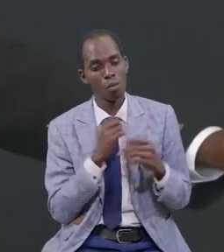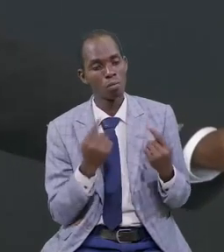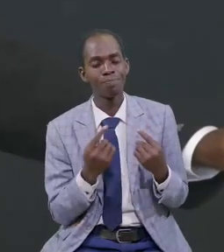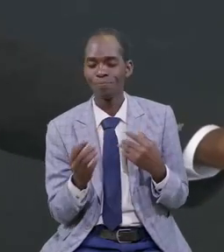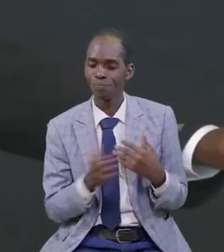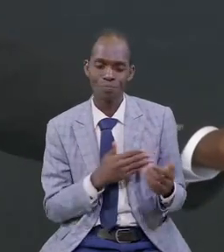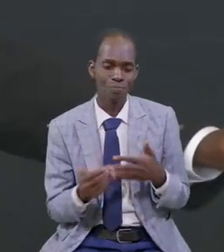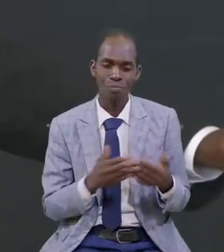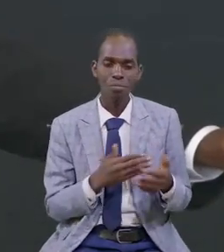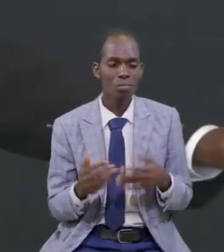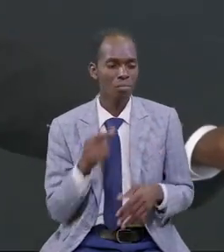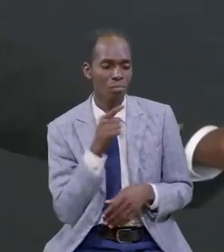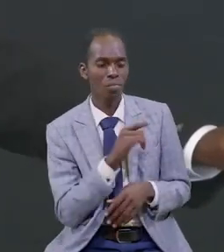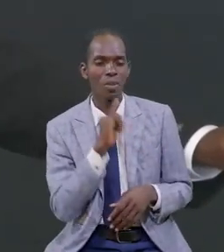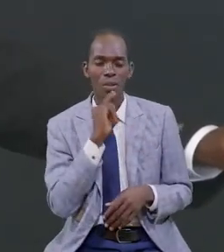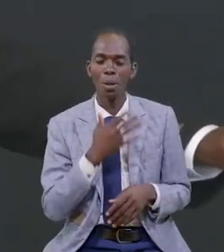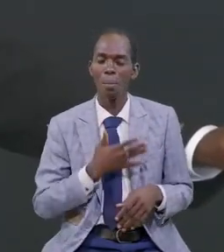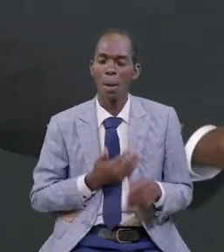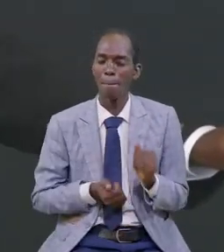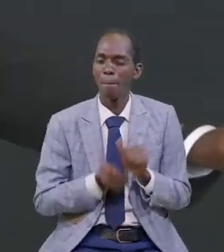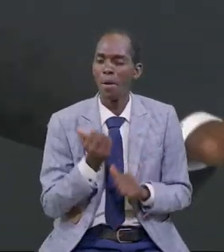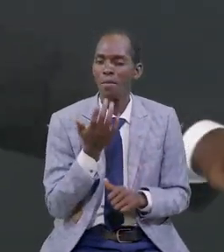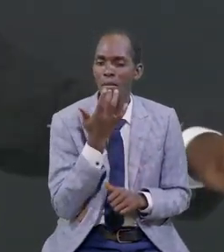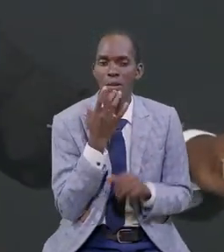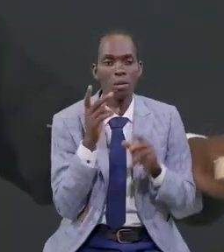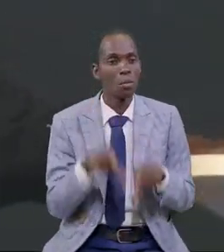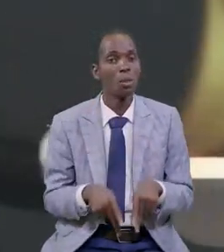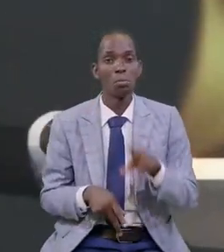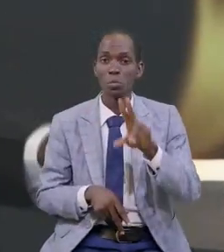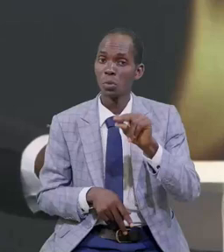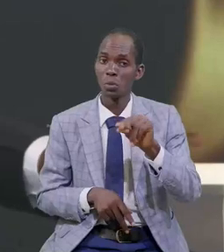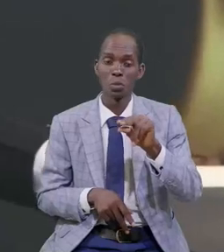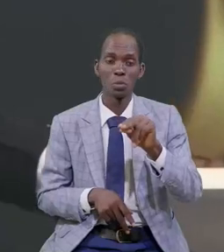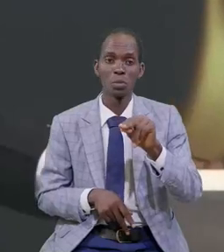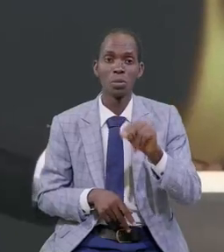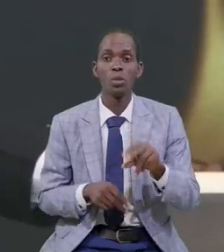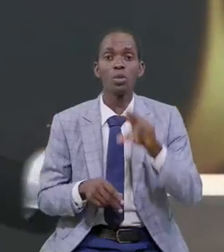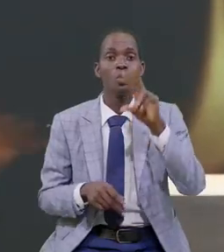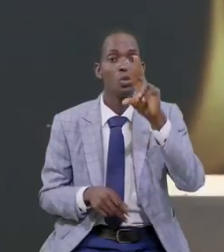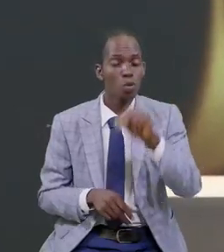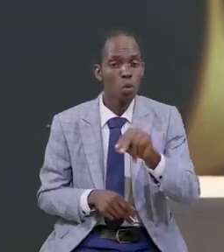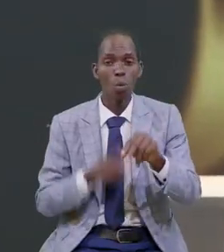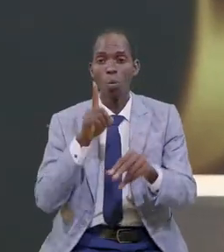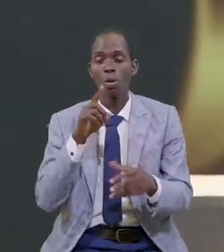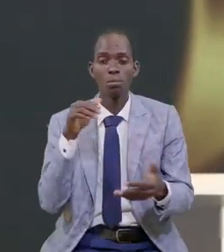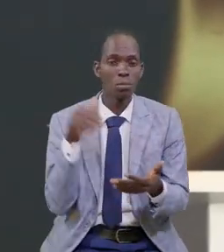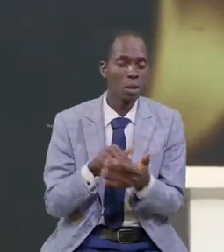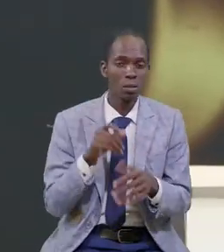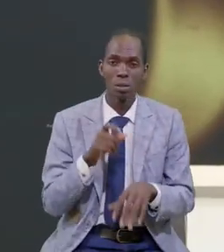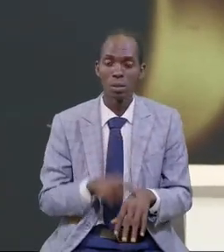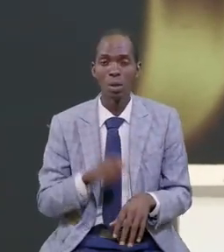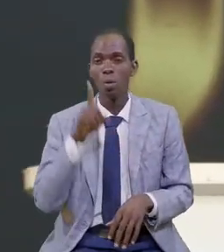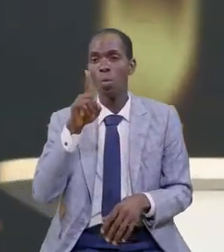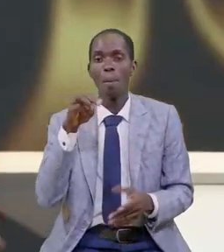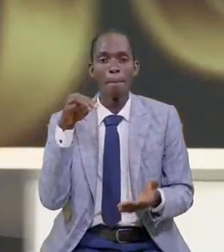même il est mon favori non non non non non non non non non non non 1000 fois 1 million de fois